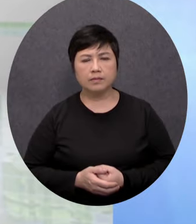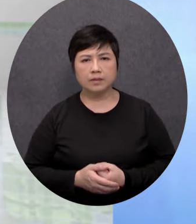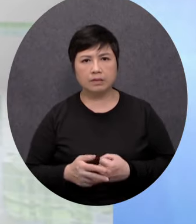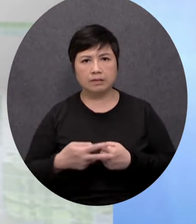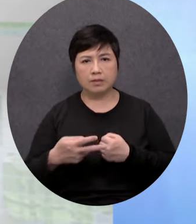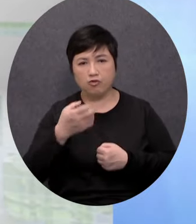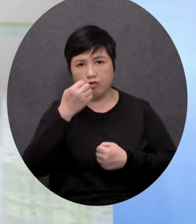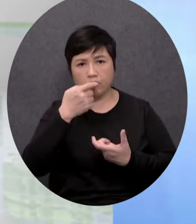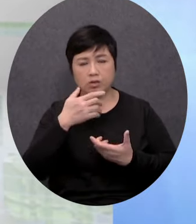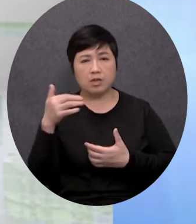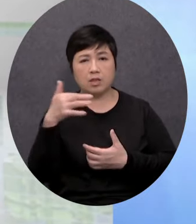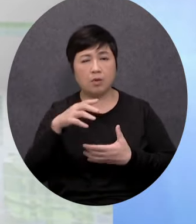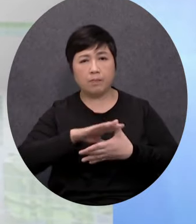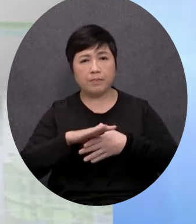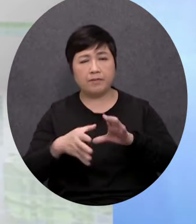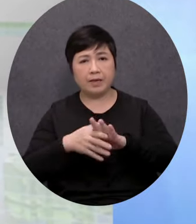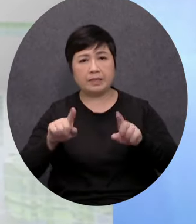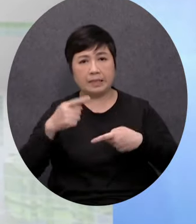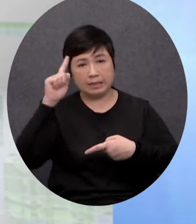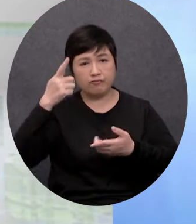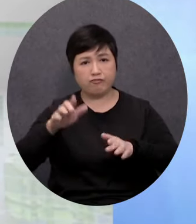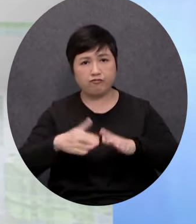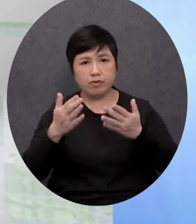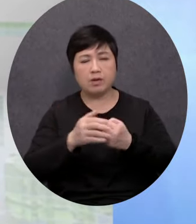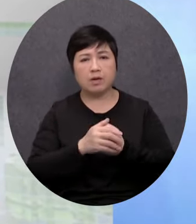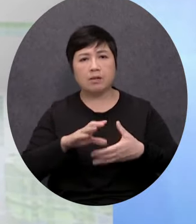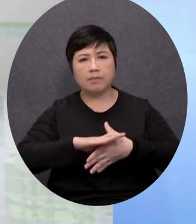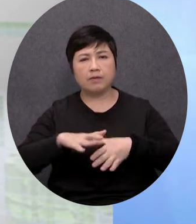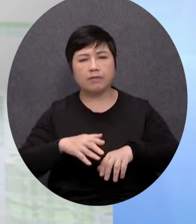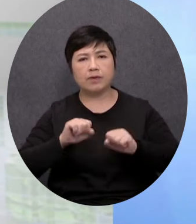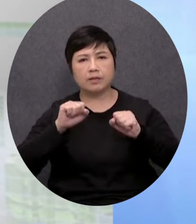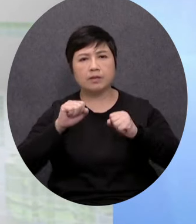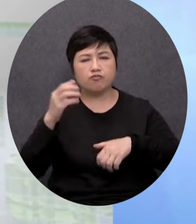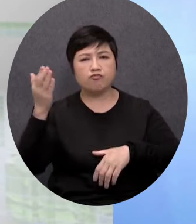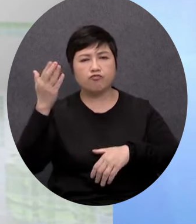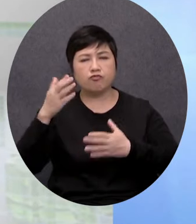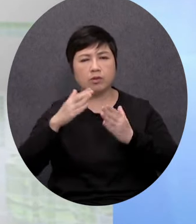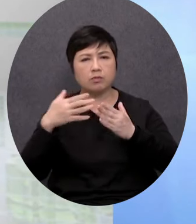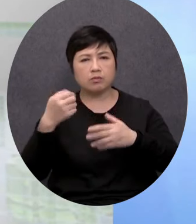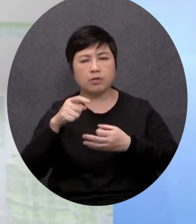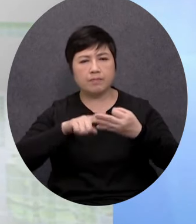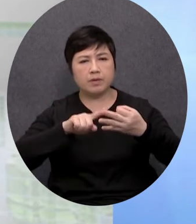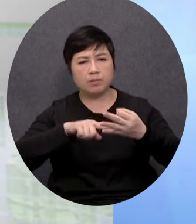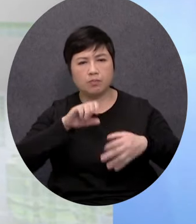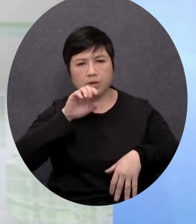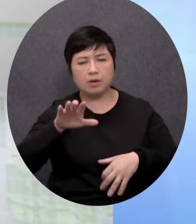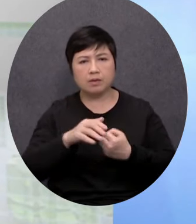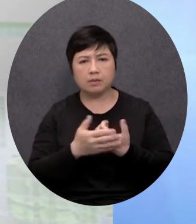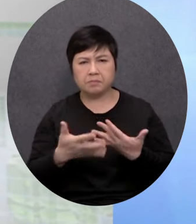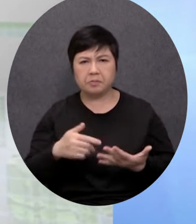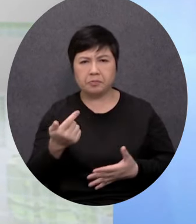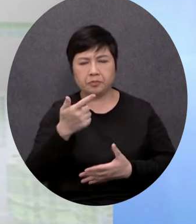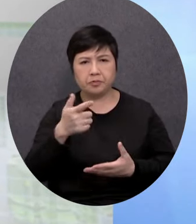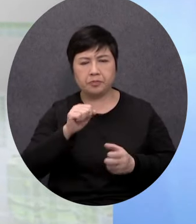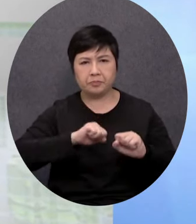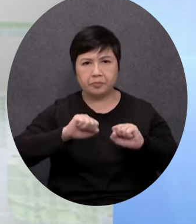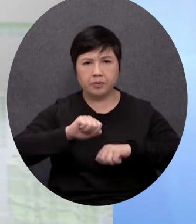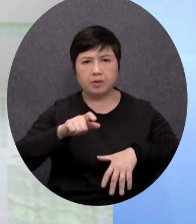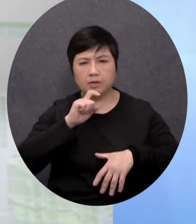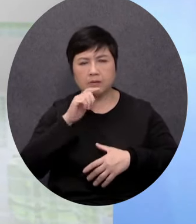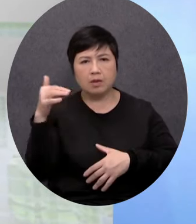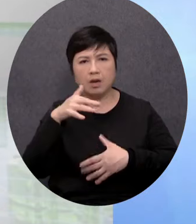第二届香港流行文化节听日开幕，文化体育及旅游局局长杨润雄话：今届有多项节目，又指流行